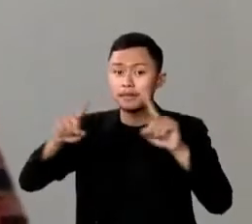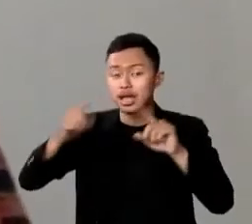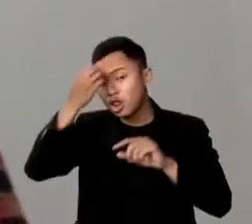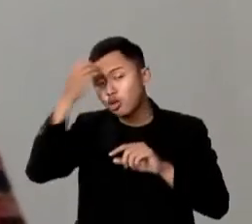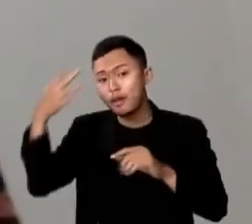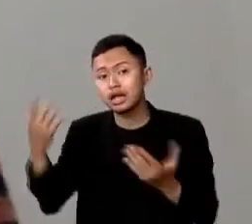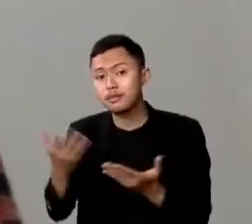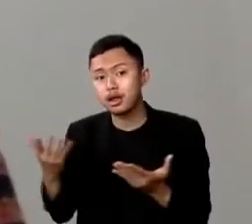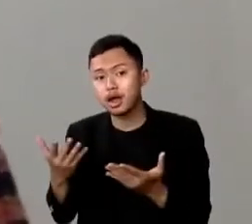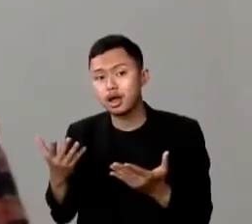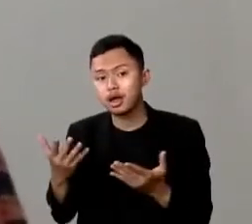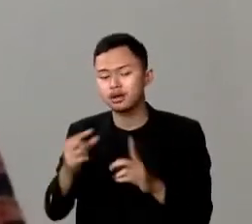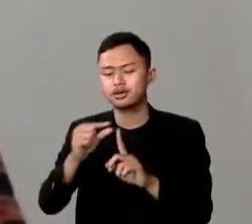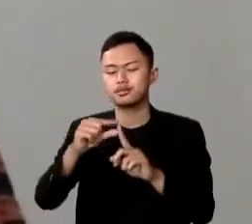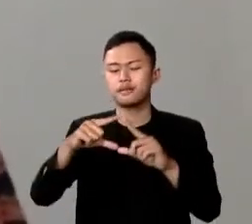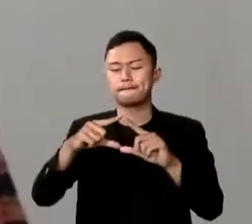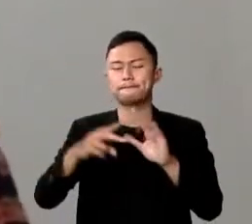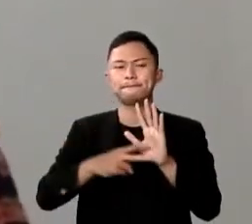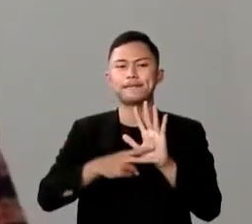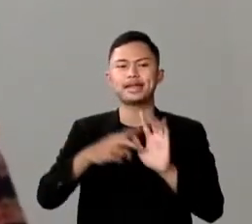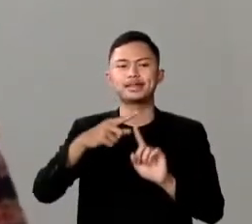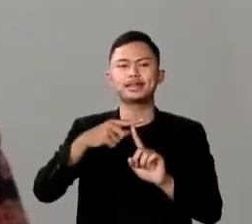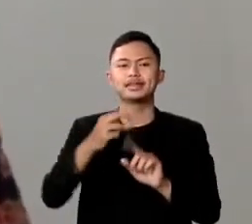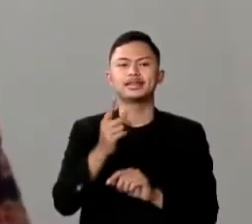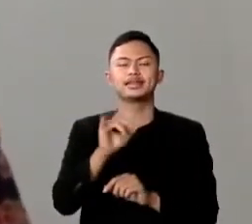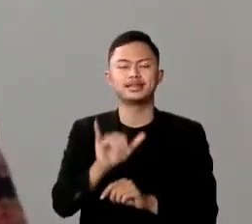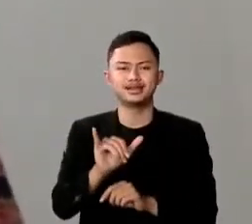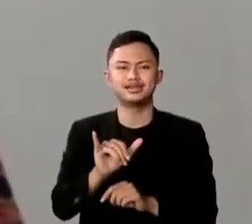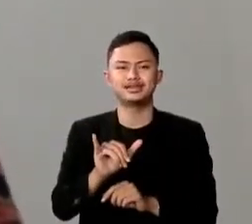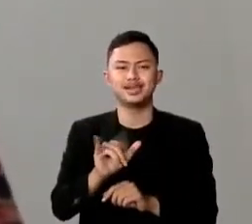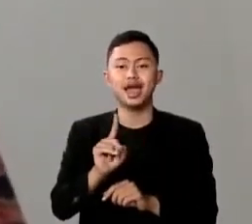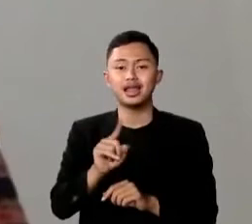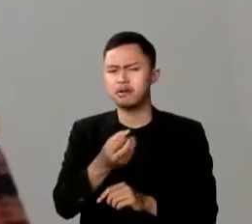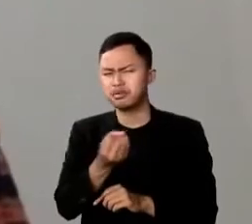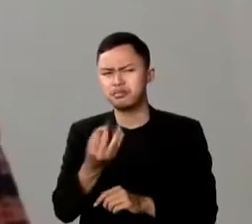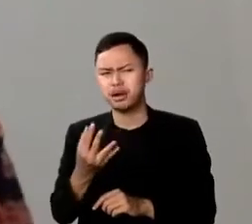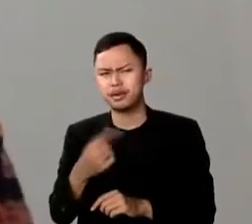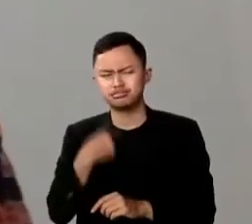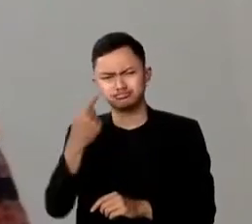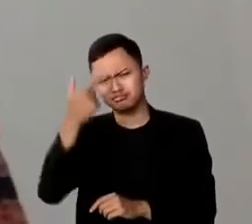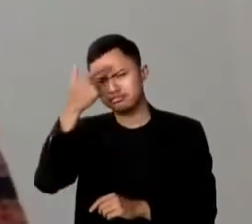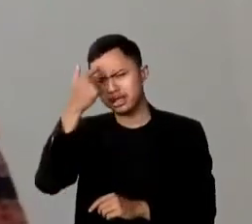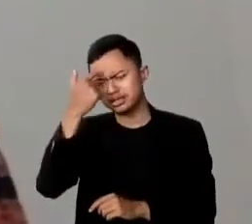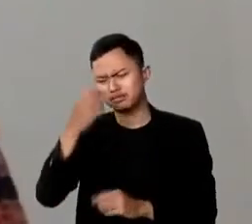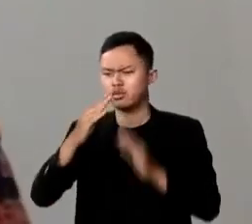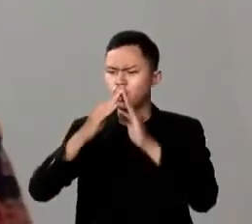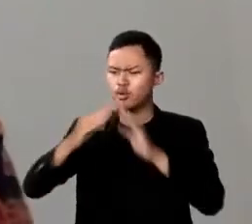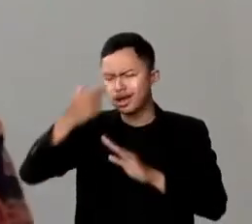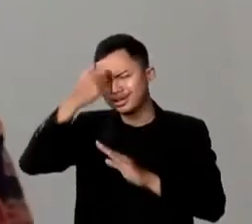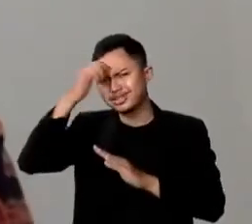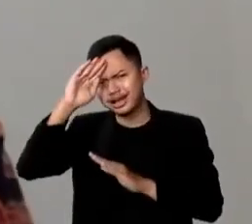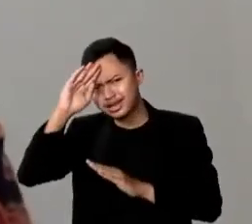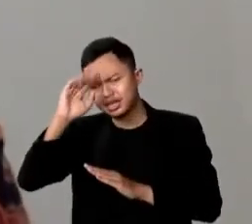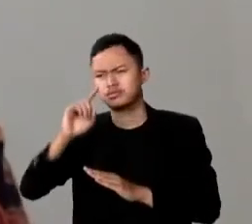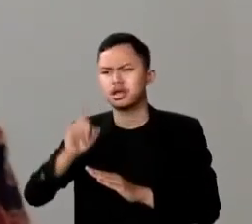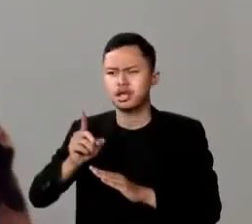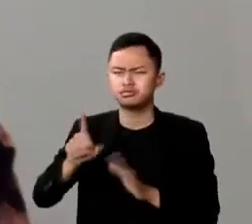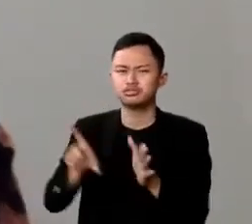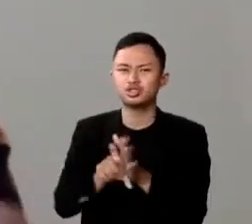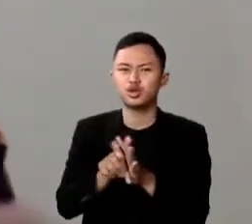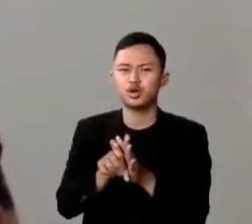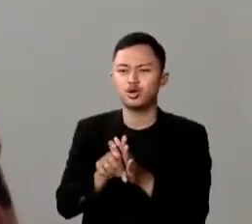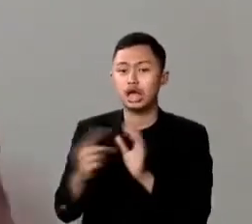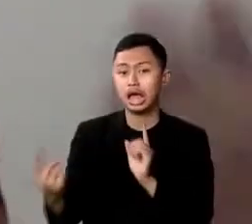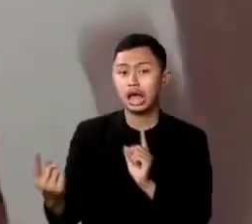sering kelupaan itu dimana di pantry Jadi berapa tuh berapa kita belajar dari rumah sakit ya Eh